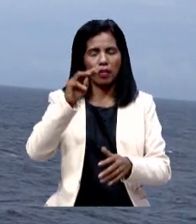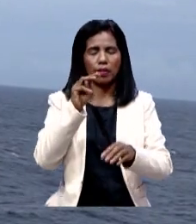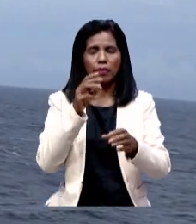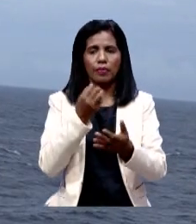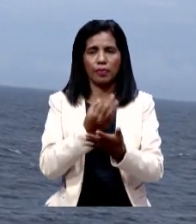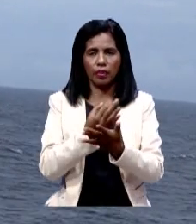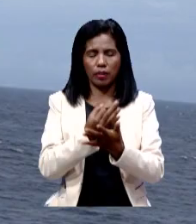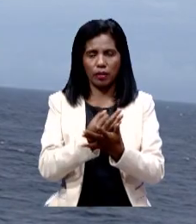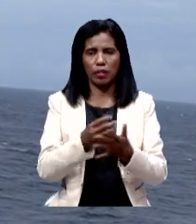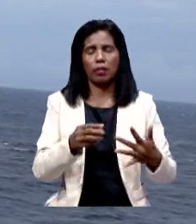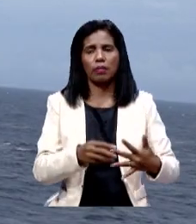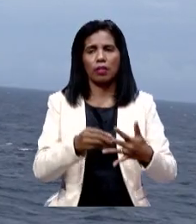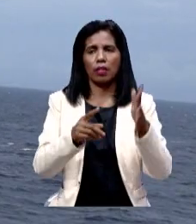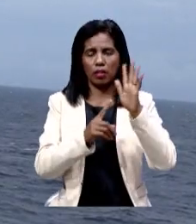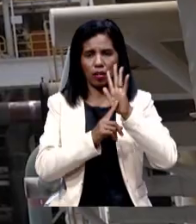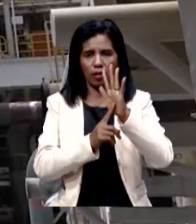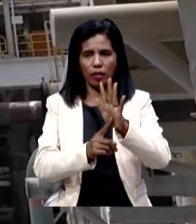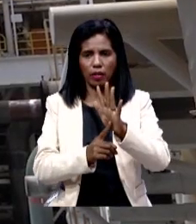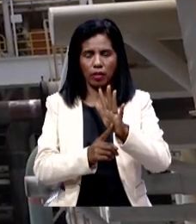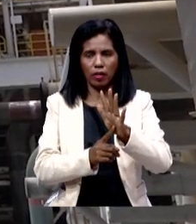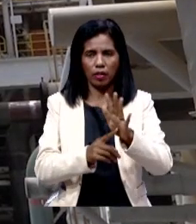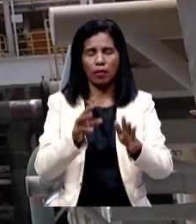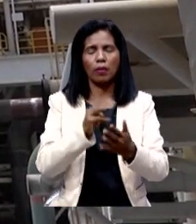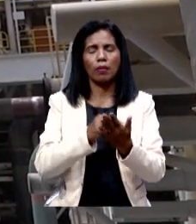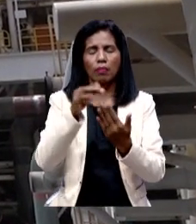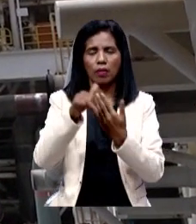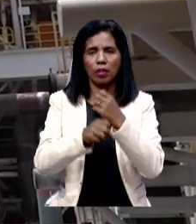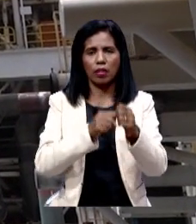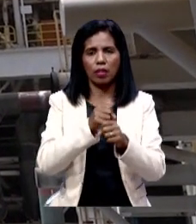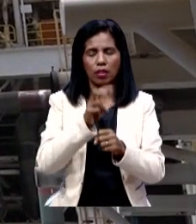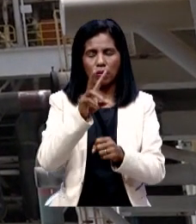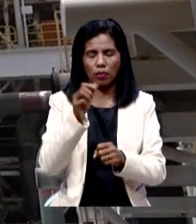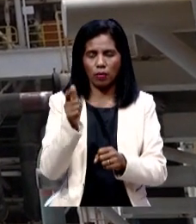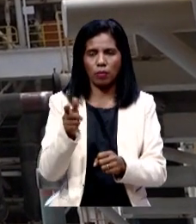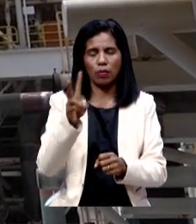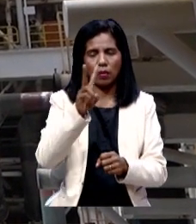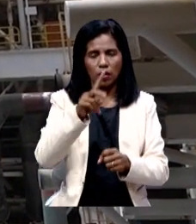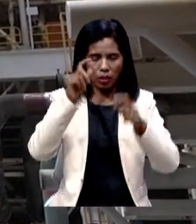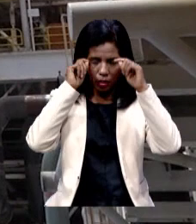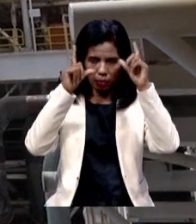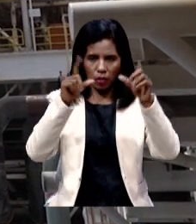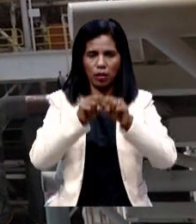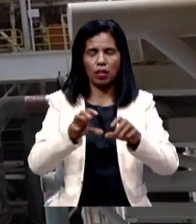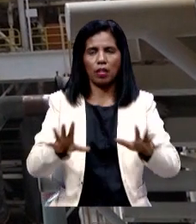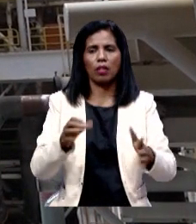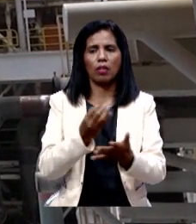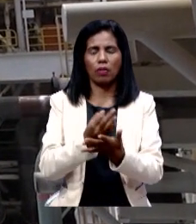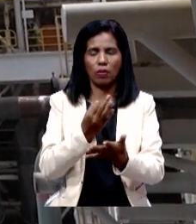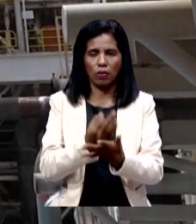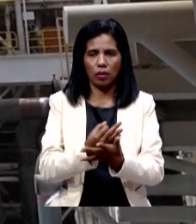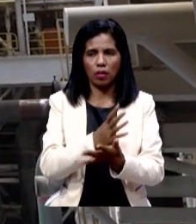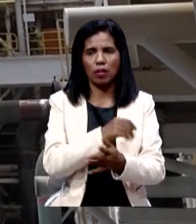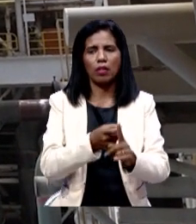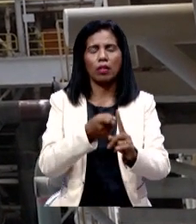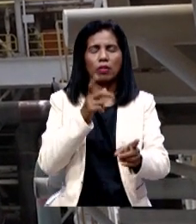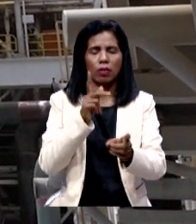Gomes oficialmente fosai katak to mai utina rin hurua ro nulu resi ruane Timor Leste la con retorno investimento husi